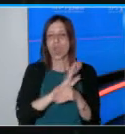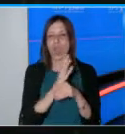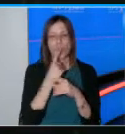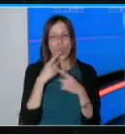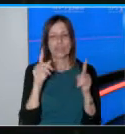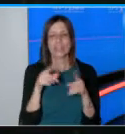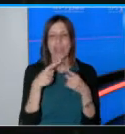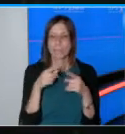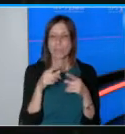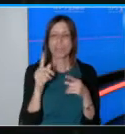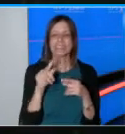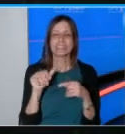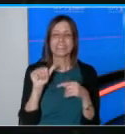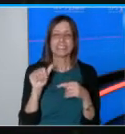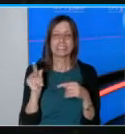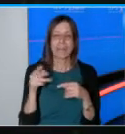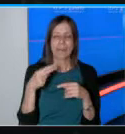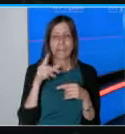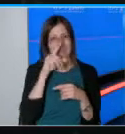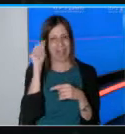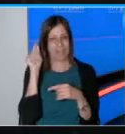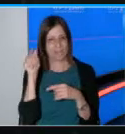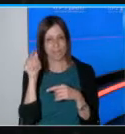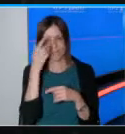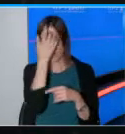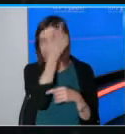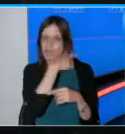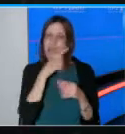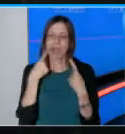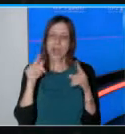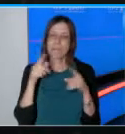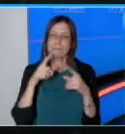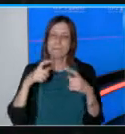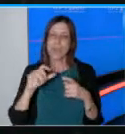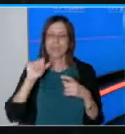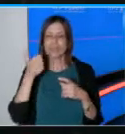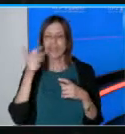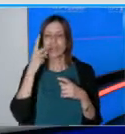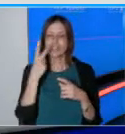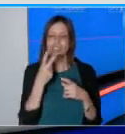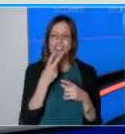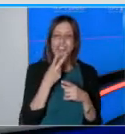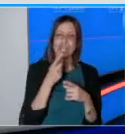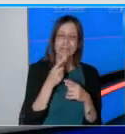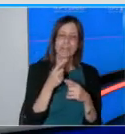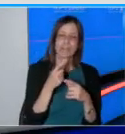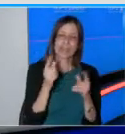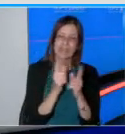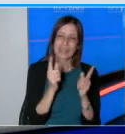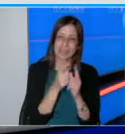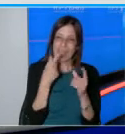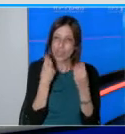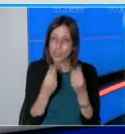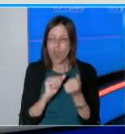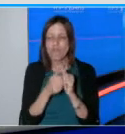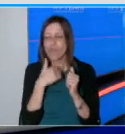בזאפה, תל אביב. את האלבום, שהוא בעצם, הוצאתי אלבום ראשון, ואז שני מיני אלבומים. זה היה טוב או רע לפני הקורונה, בול? זה